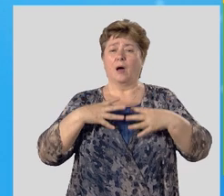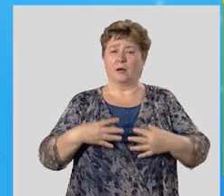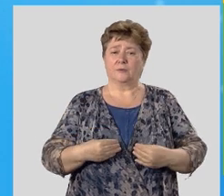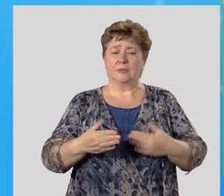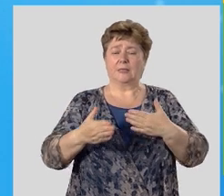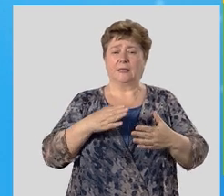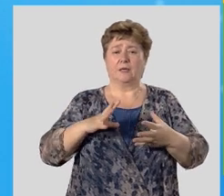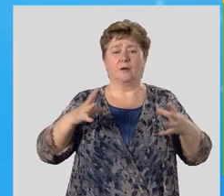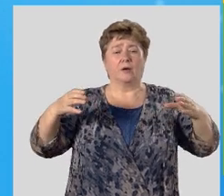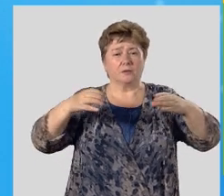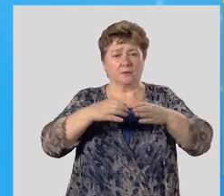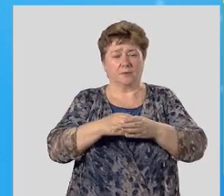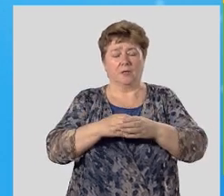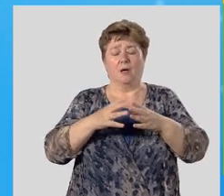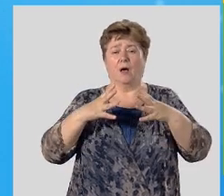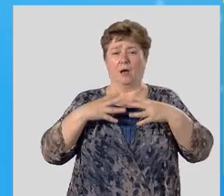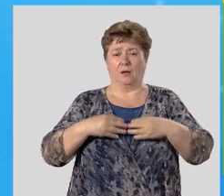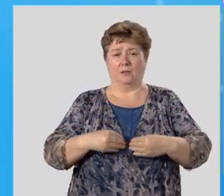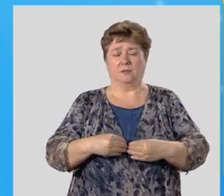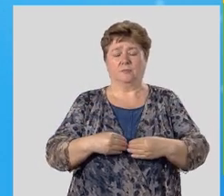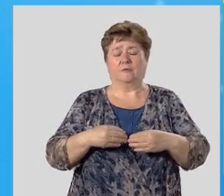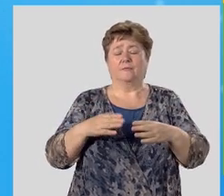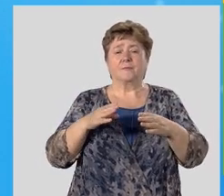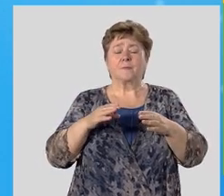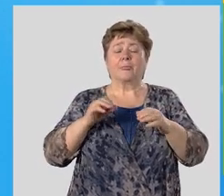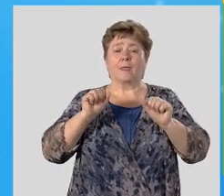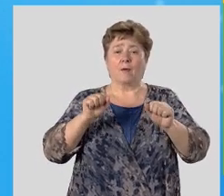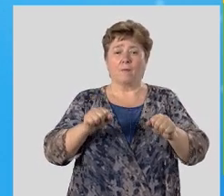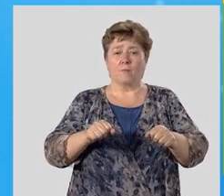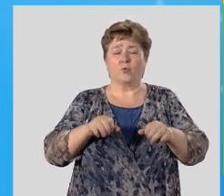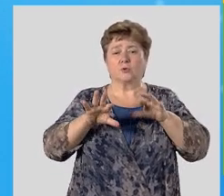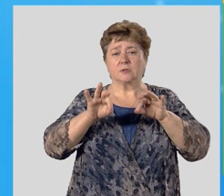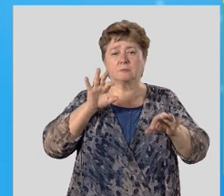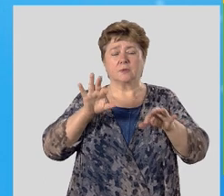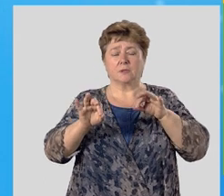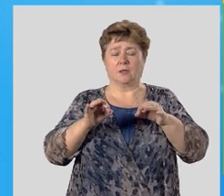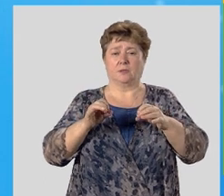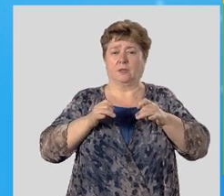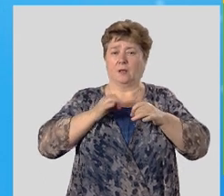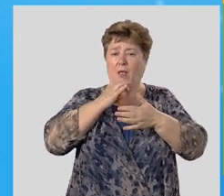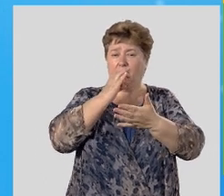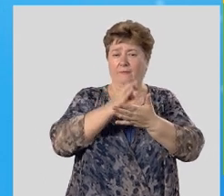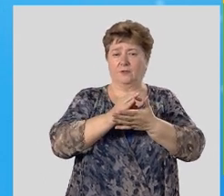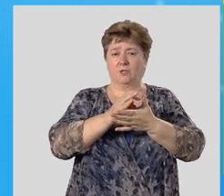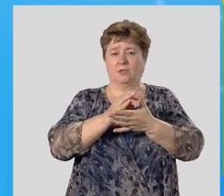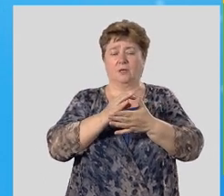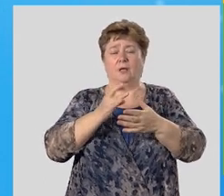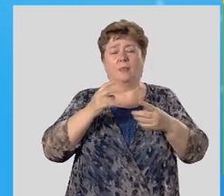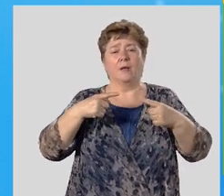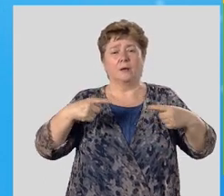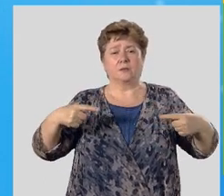организм или сообщество организмов, способна избирательно реагировать